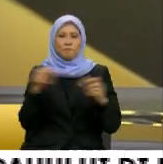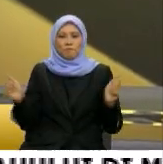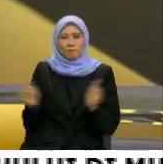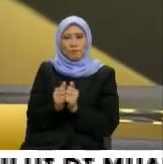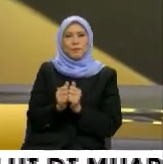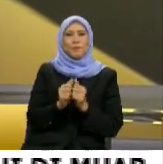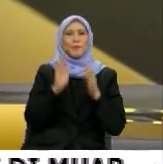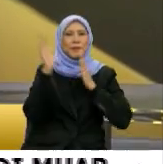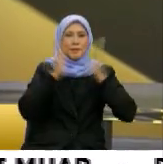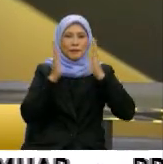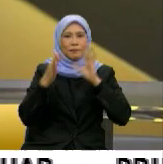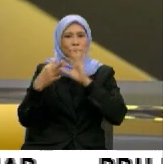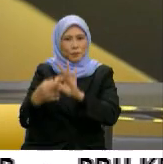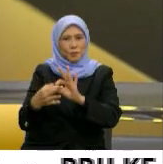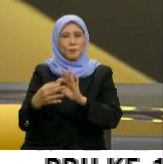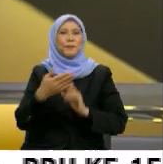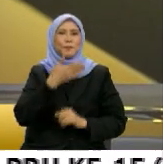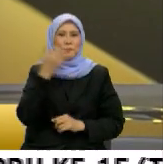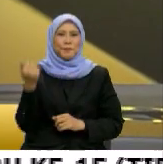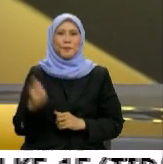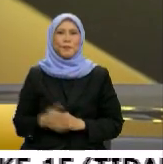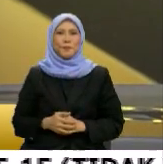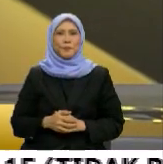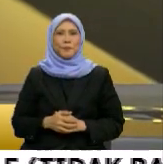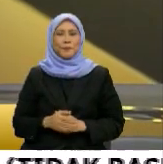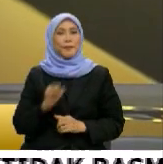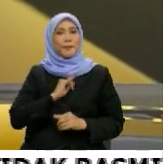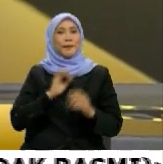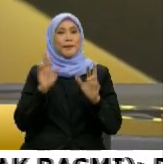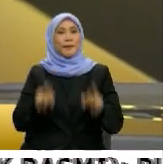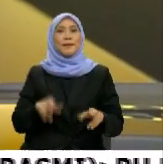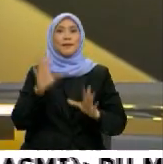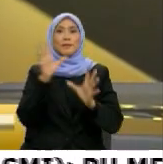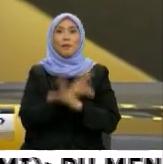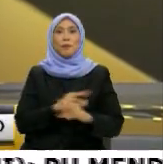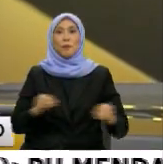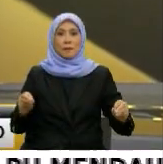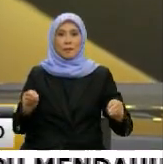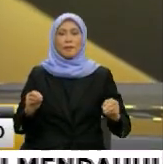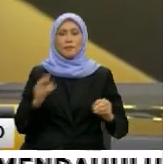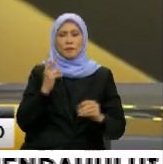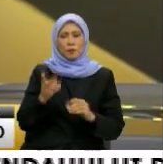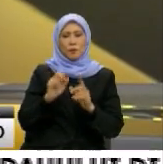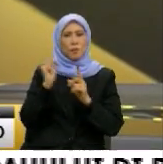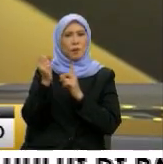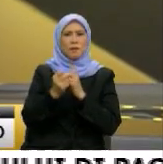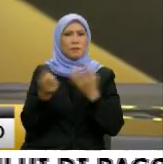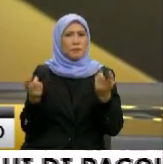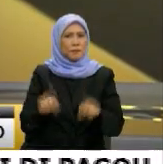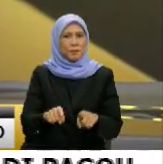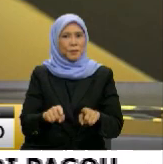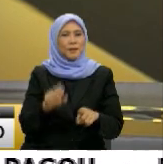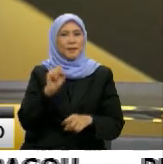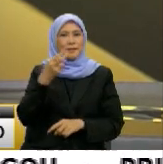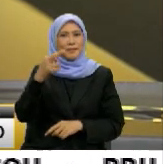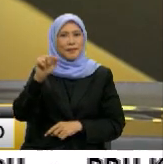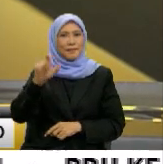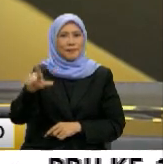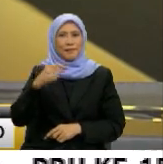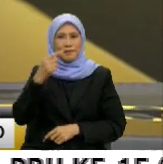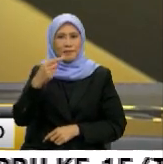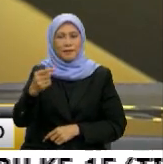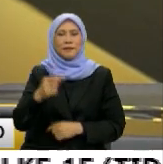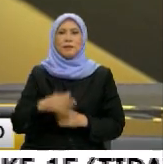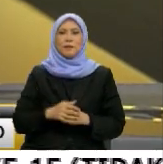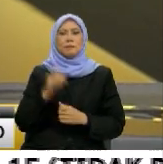Malaysia. Bagi rakyat Sarawak sendiri, sebab saya sebagai rakyat Sarawak, saya melihat apabila situasi ini berlaku, tadi Syahril menyebut bahawa